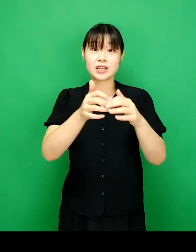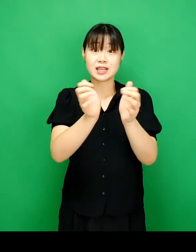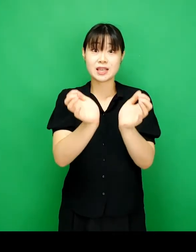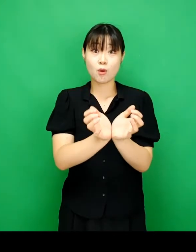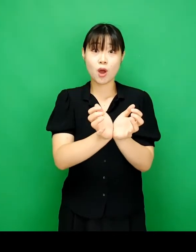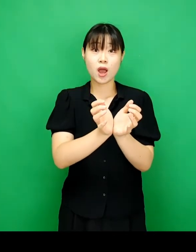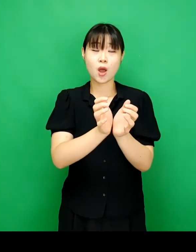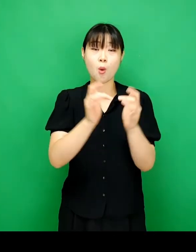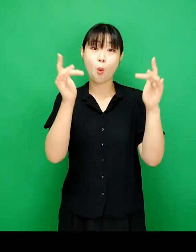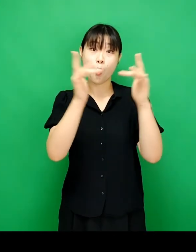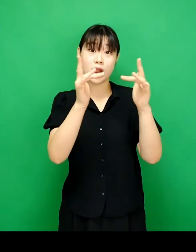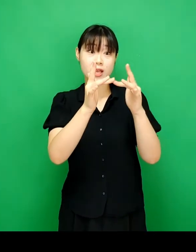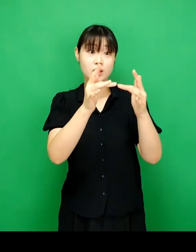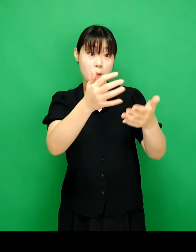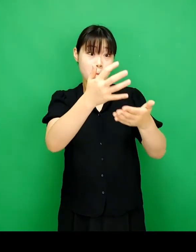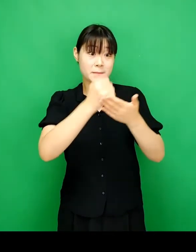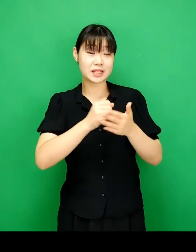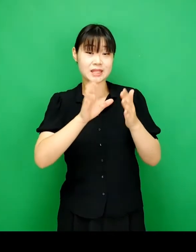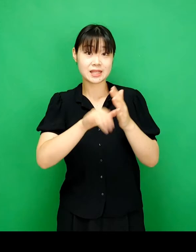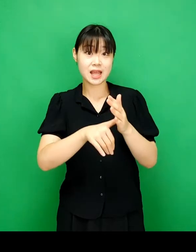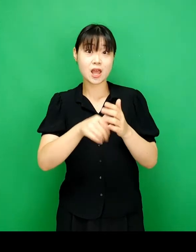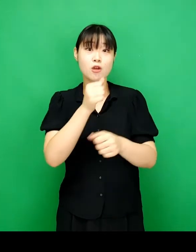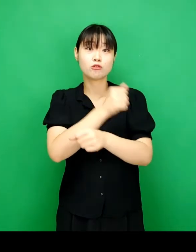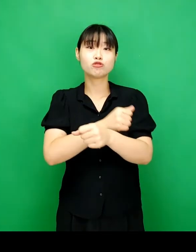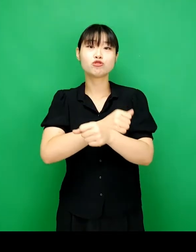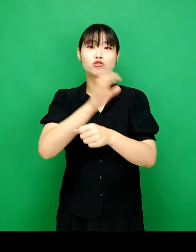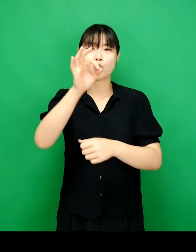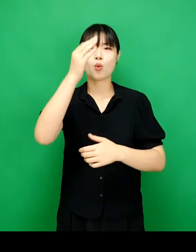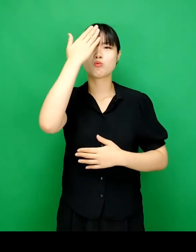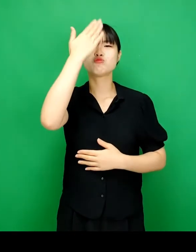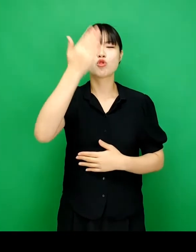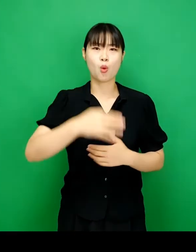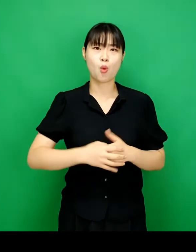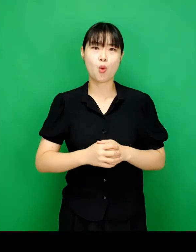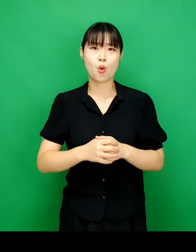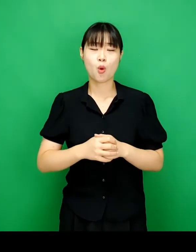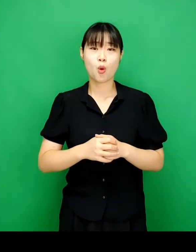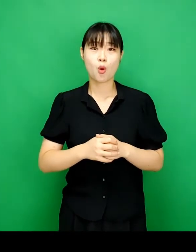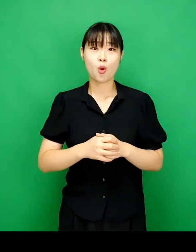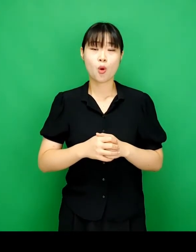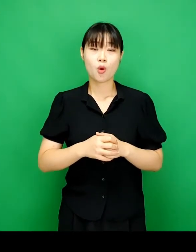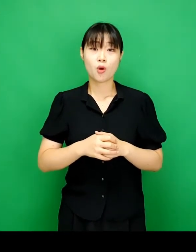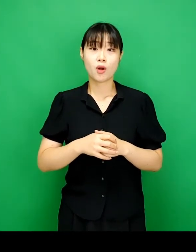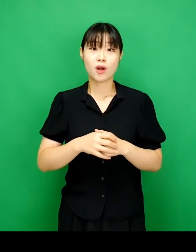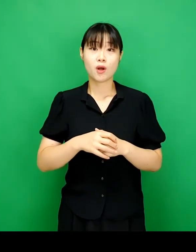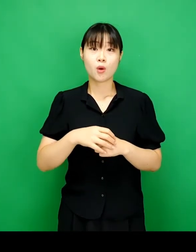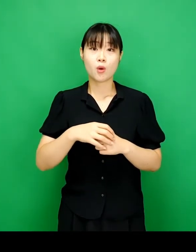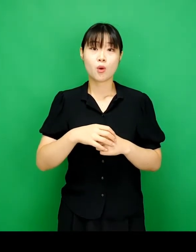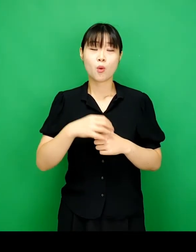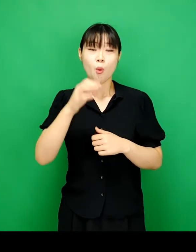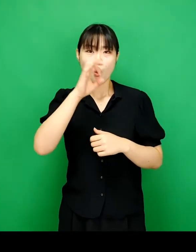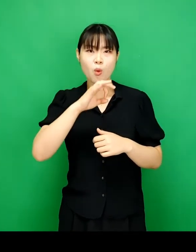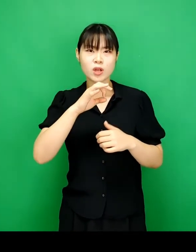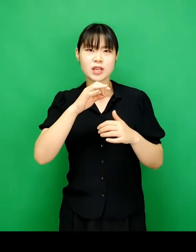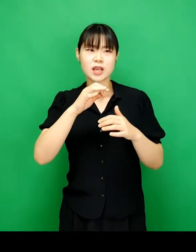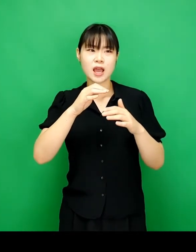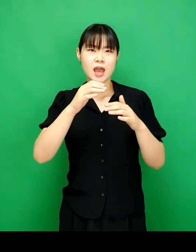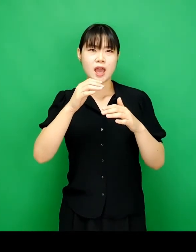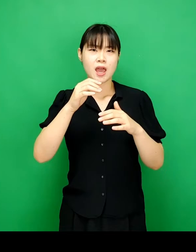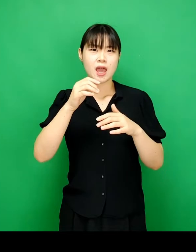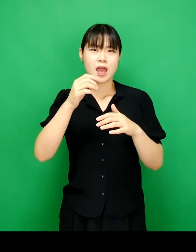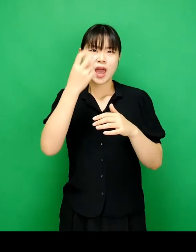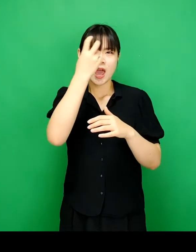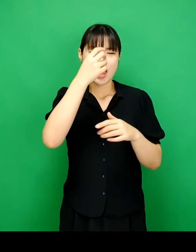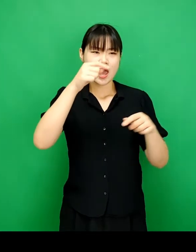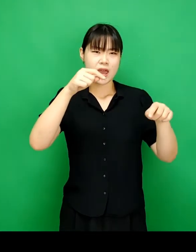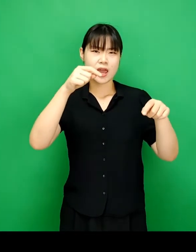있는 정보를 청구해 온라인을 통해 받을 경우 수수료는 무료입니다. 공익, 행정감시 및